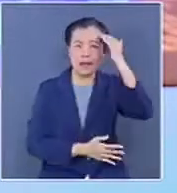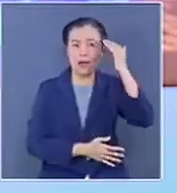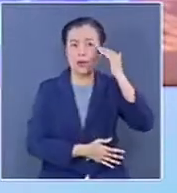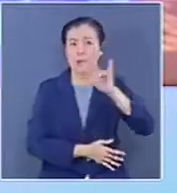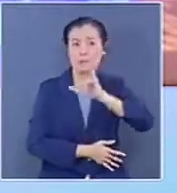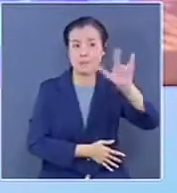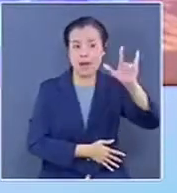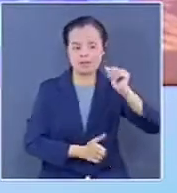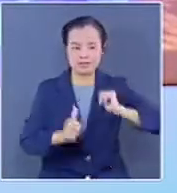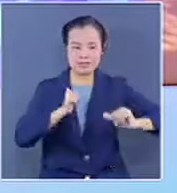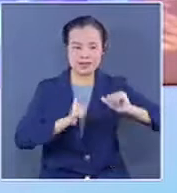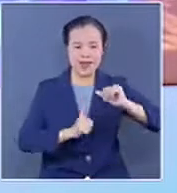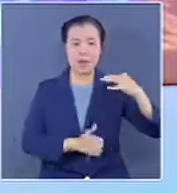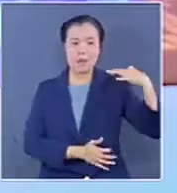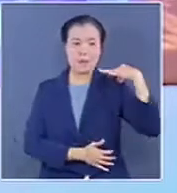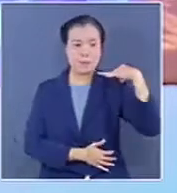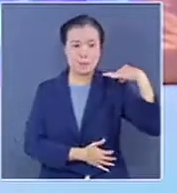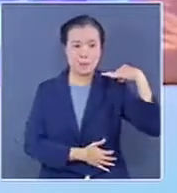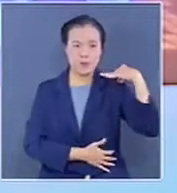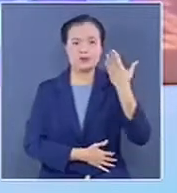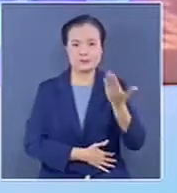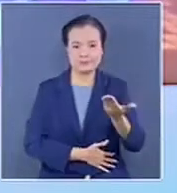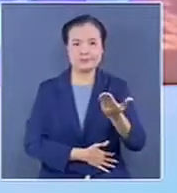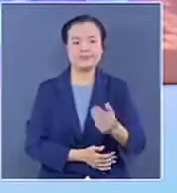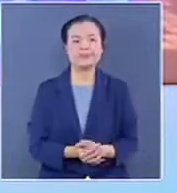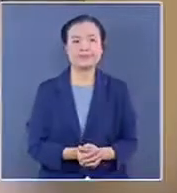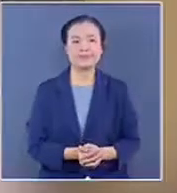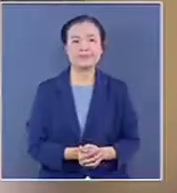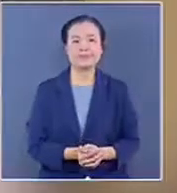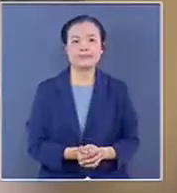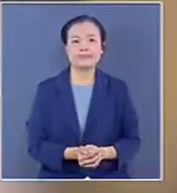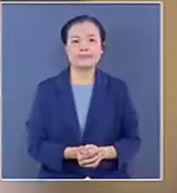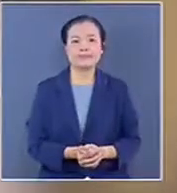เพื่อเตรียมโชว์เดินแบบในงาน Seoul Fashion Week ค่ะ